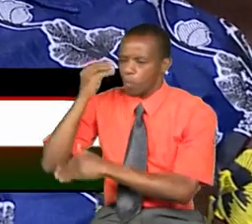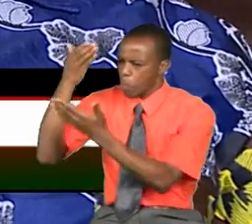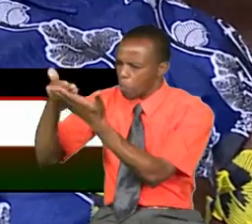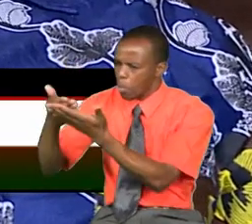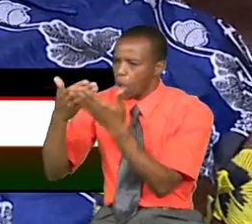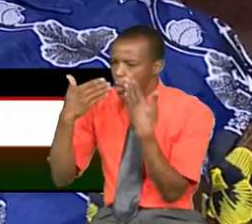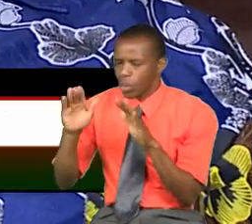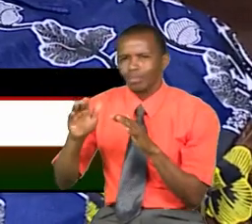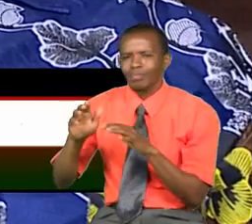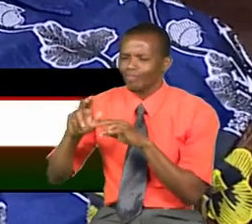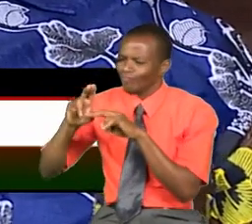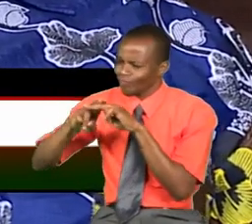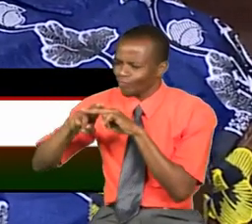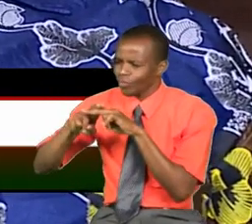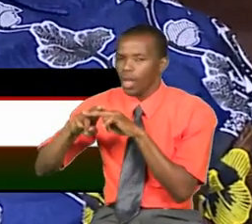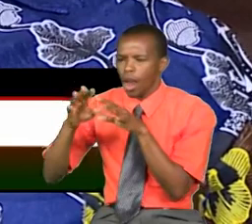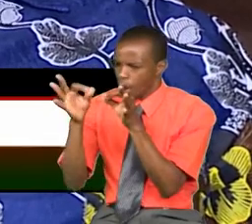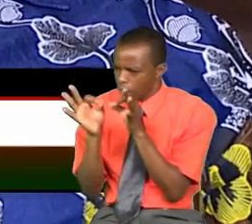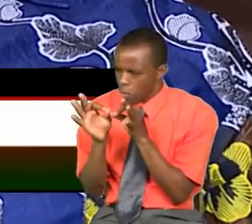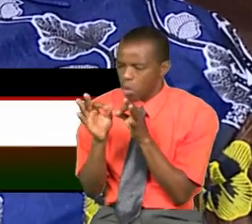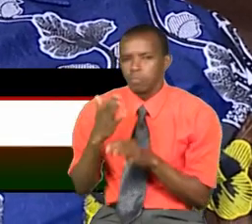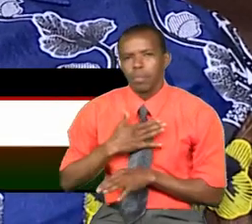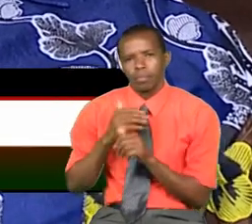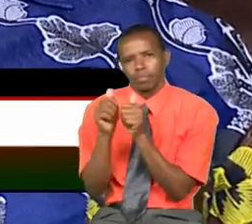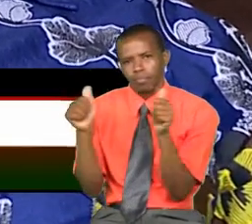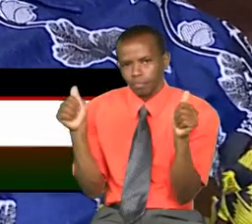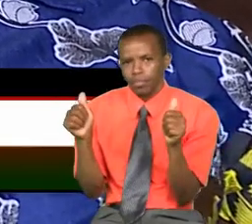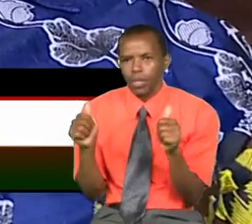pale nikakaa vizuri na familia.